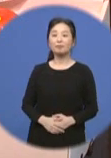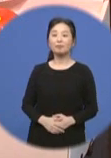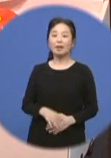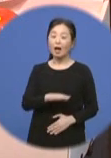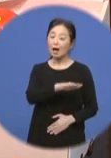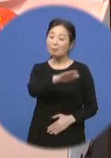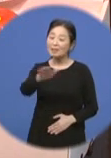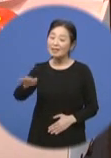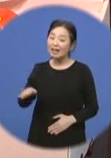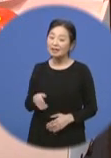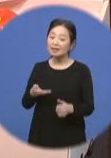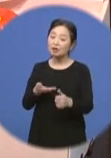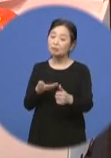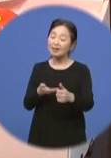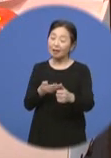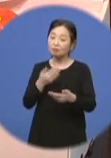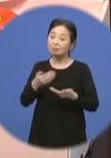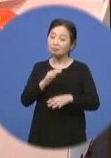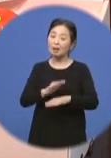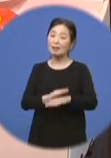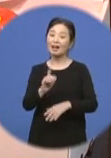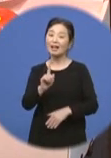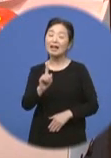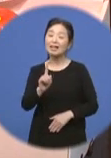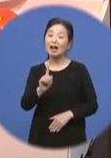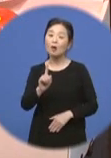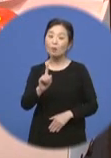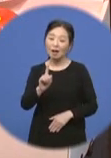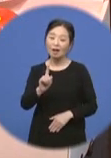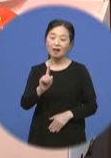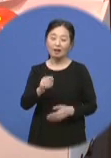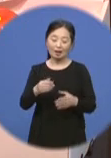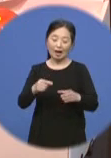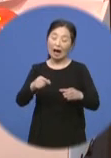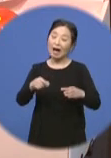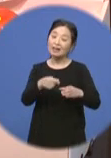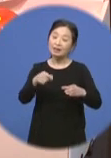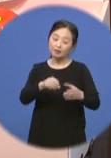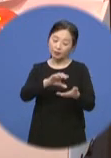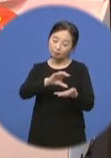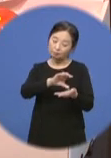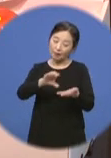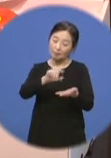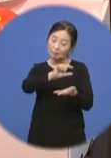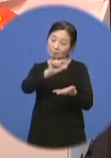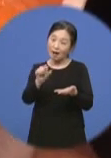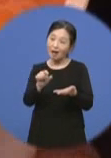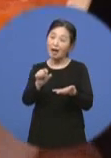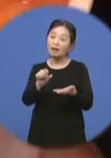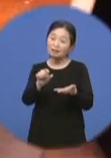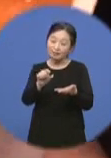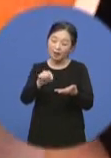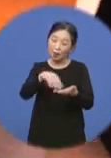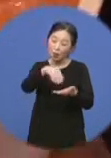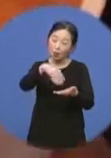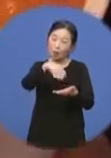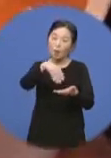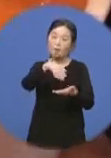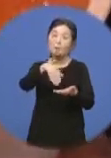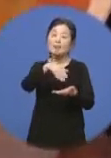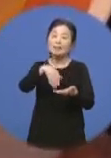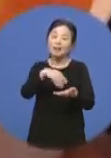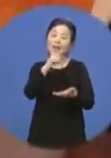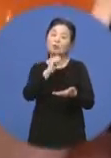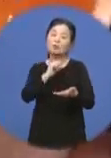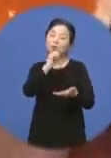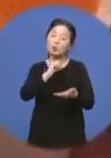勧めている食べ方は、その上の層と下の層とかき混ぜてソフトクリーム状になるような感じに